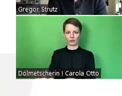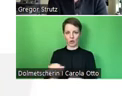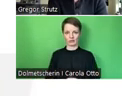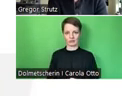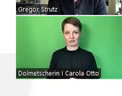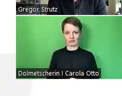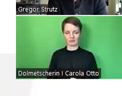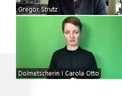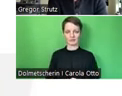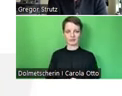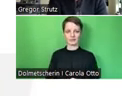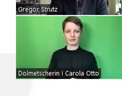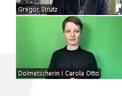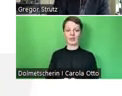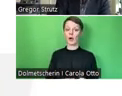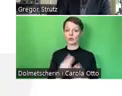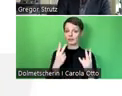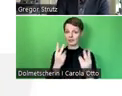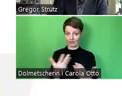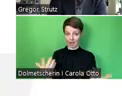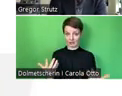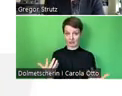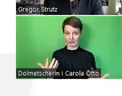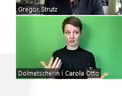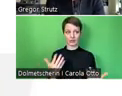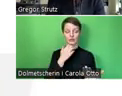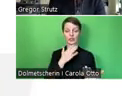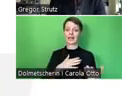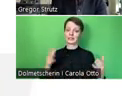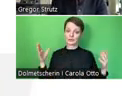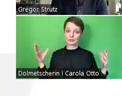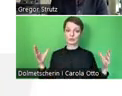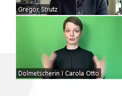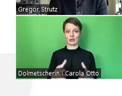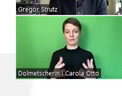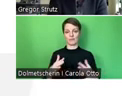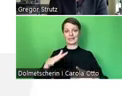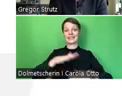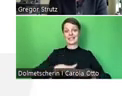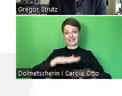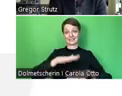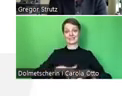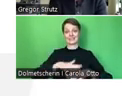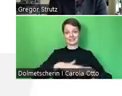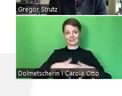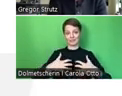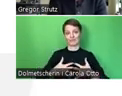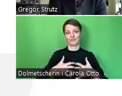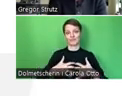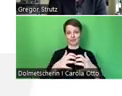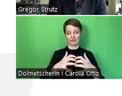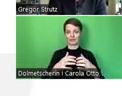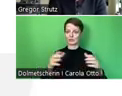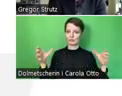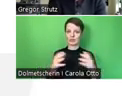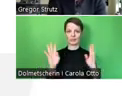Aber, und das ist auch ganz wichtig, eigentlich wollen wir gemeinsam mit Ihnen ein Netzwerk gründen, in dem wir uns gemeinsam austauschen können